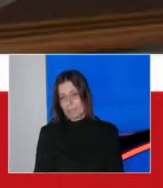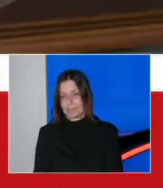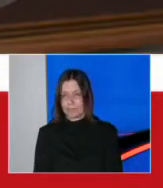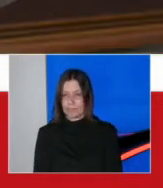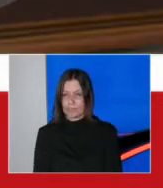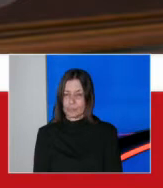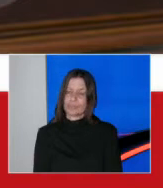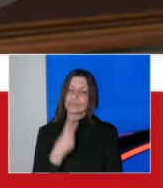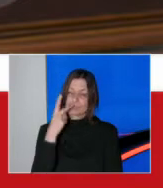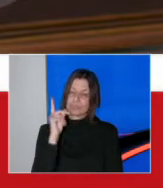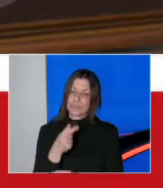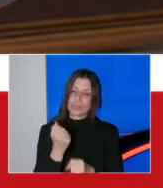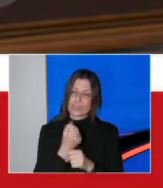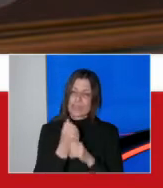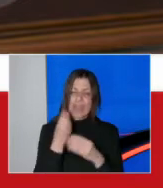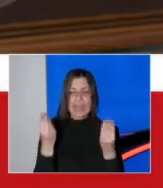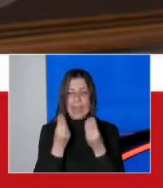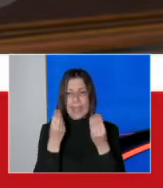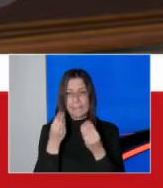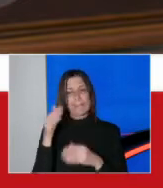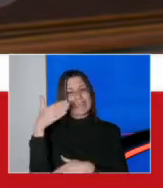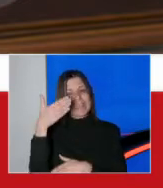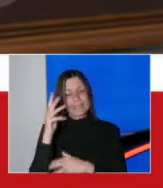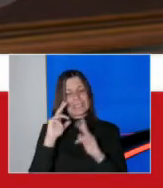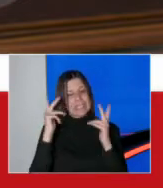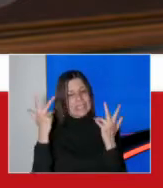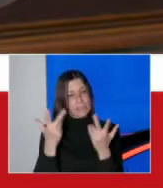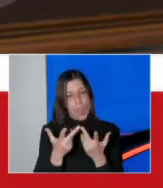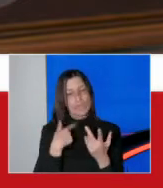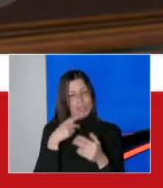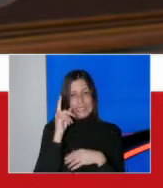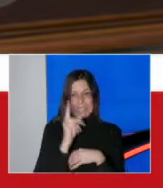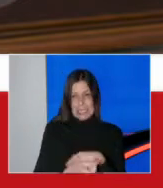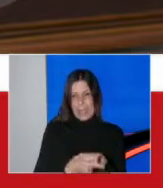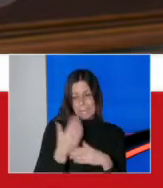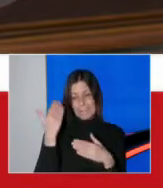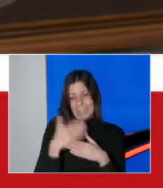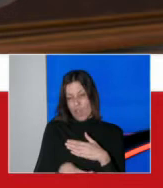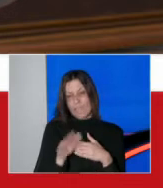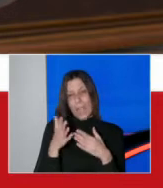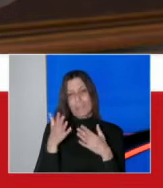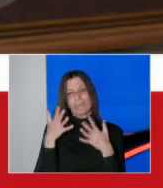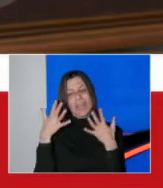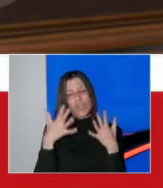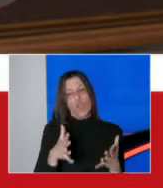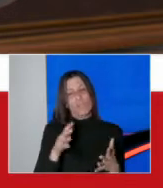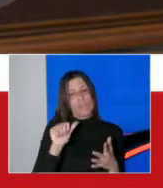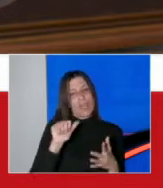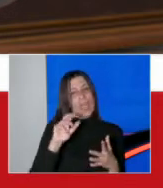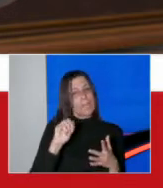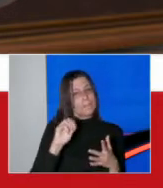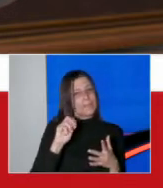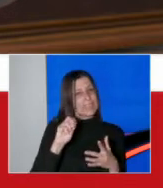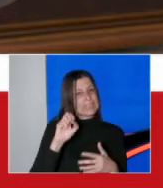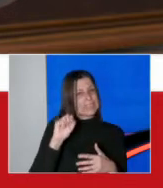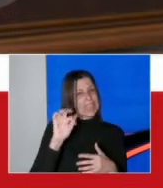תראה, אנחנו צריכים להפעיל כלים מדיניים, כלים ציבוריים, ואנחנו צריכים בסוף גם לתקוף את האמנסטי. ושנותיי